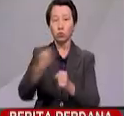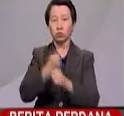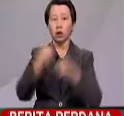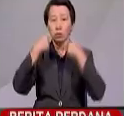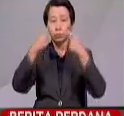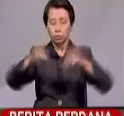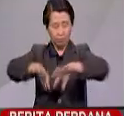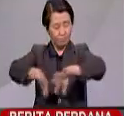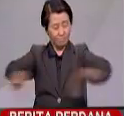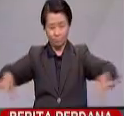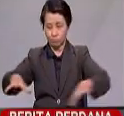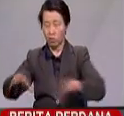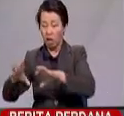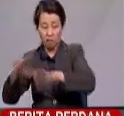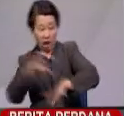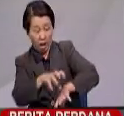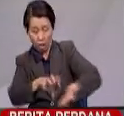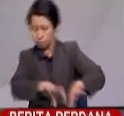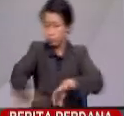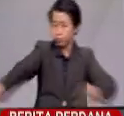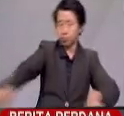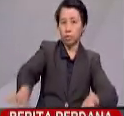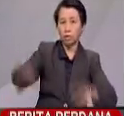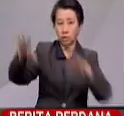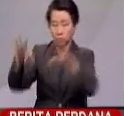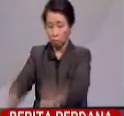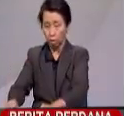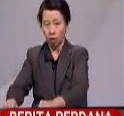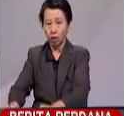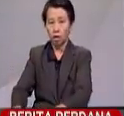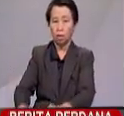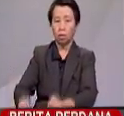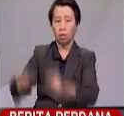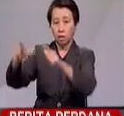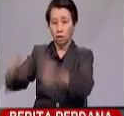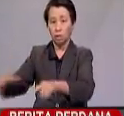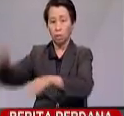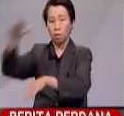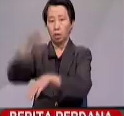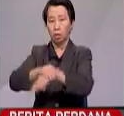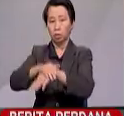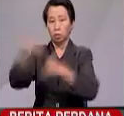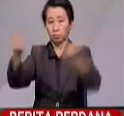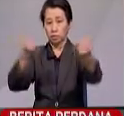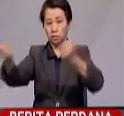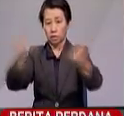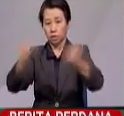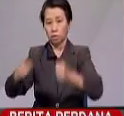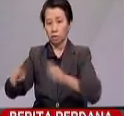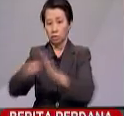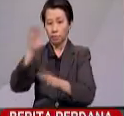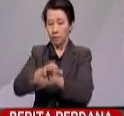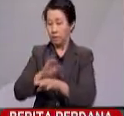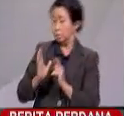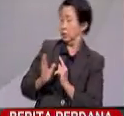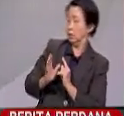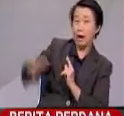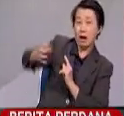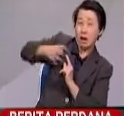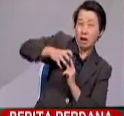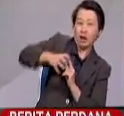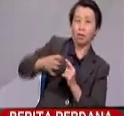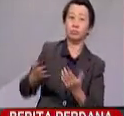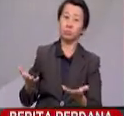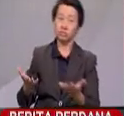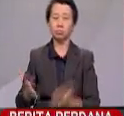berjaya meleraikan gigitan mangsa. Setelah mengangkat mangsa dan meletakkannya di atas sebuah kereta, dia terpaksa berdepan dengan haiwan